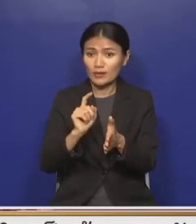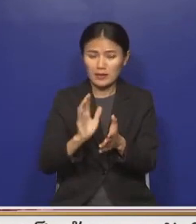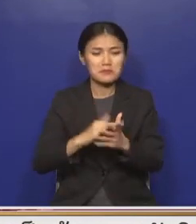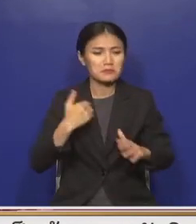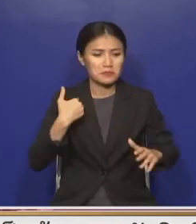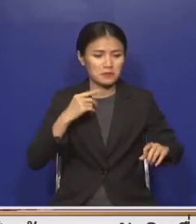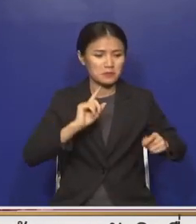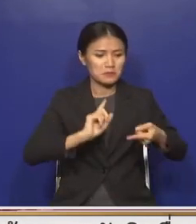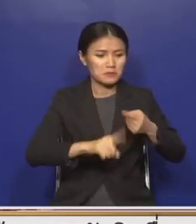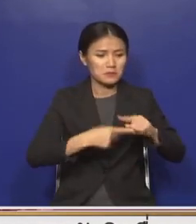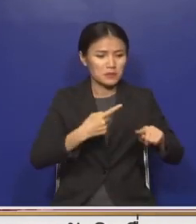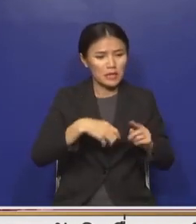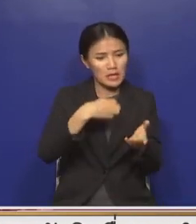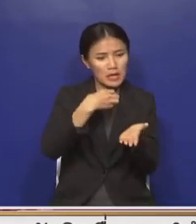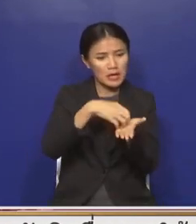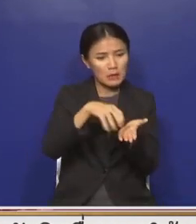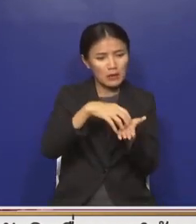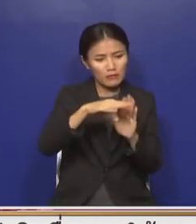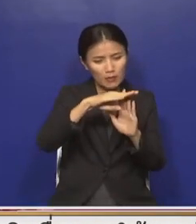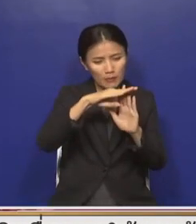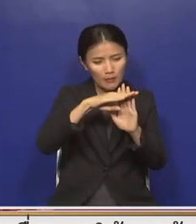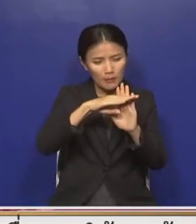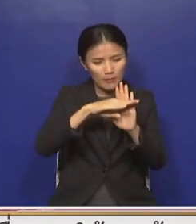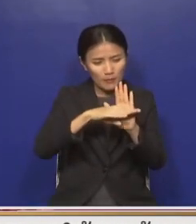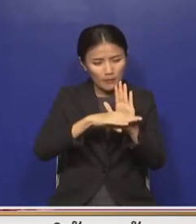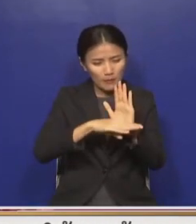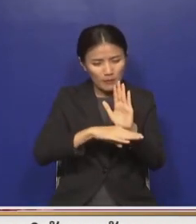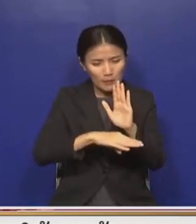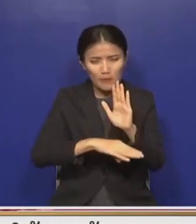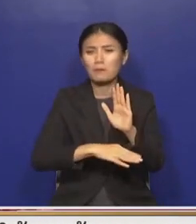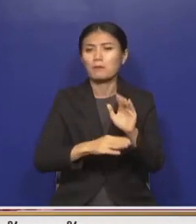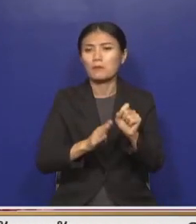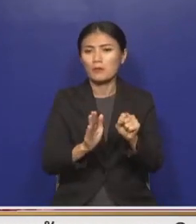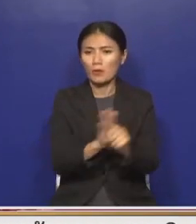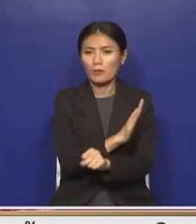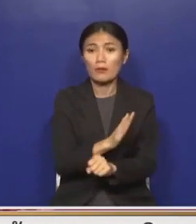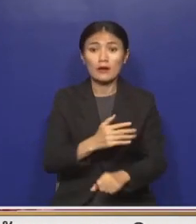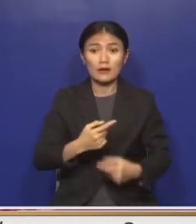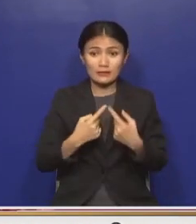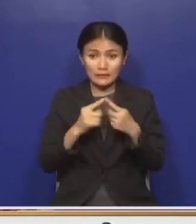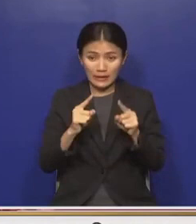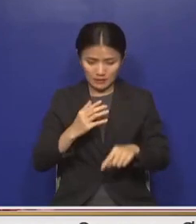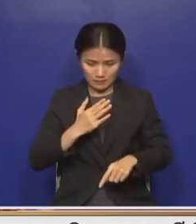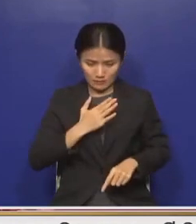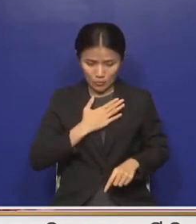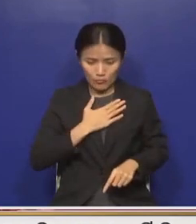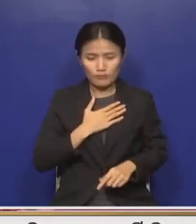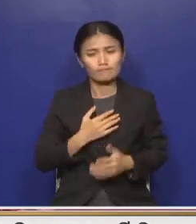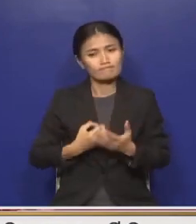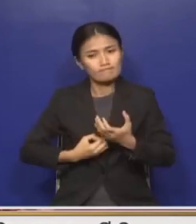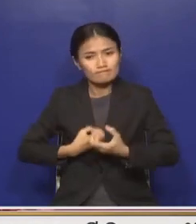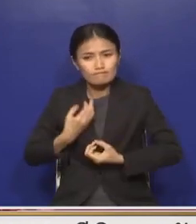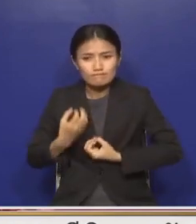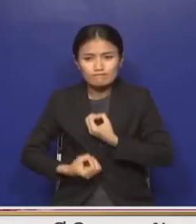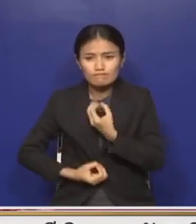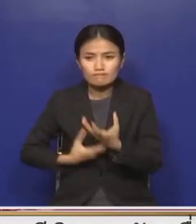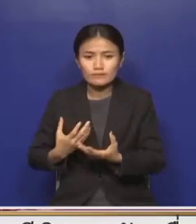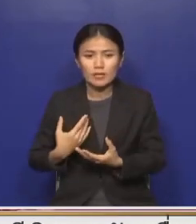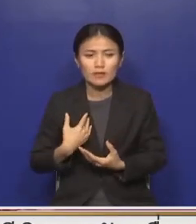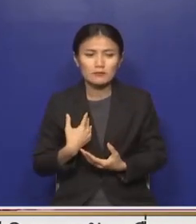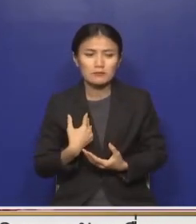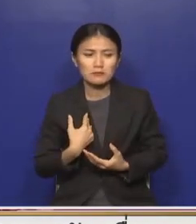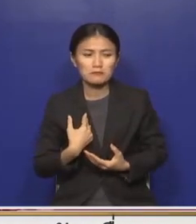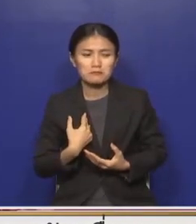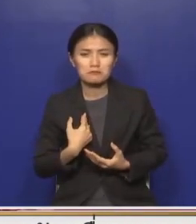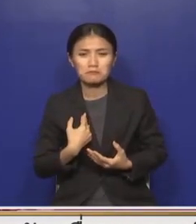ครอบคุมเกืบทั้หมดแล้วแต่ผมจะนำเสนอประเด็นที่ไม่มีผู้